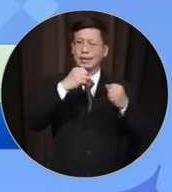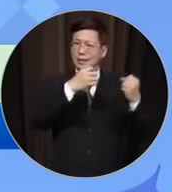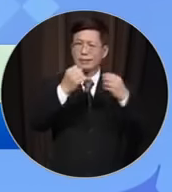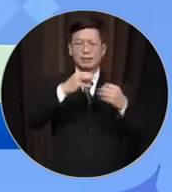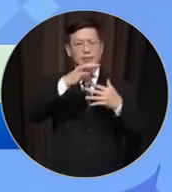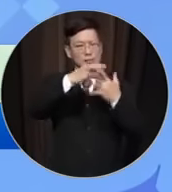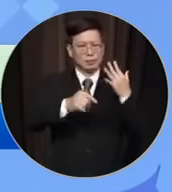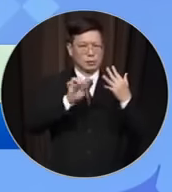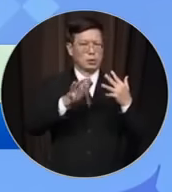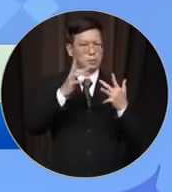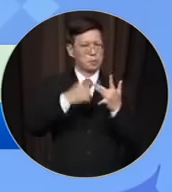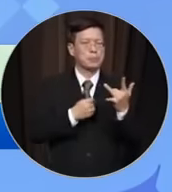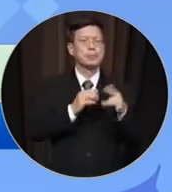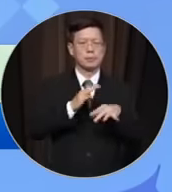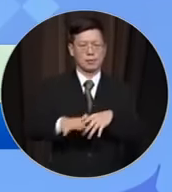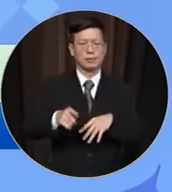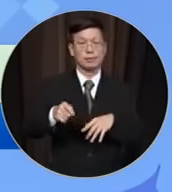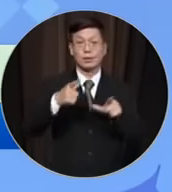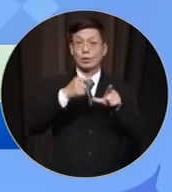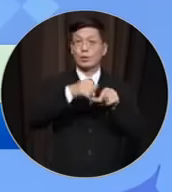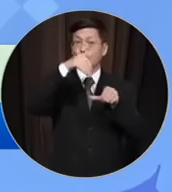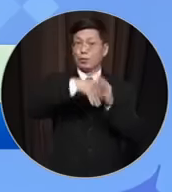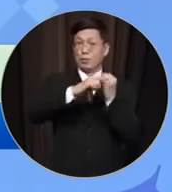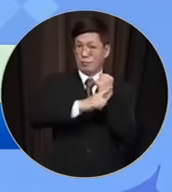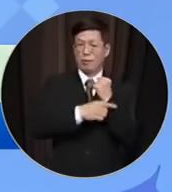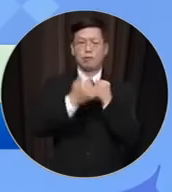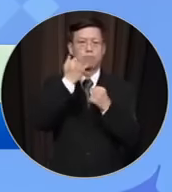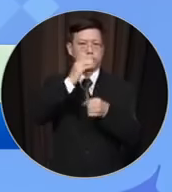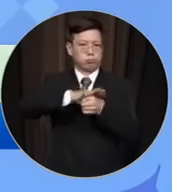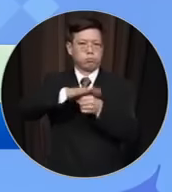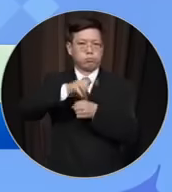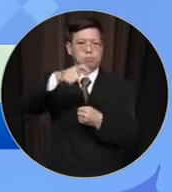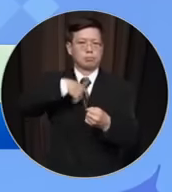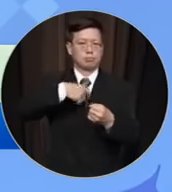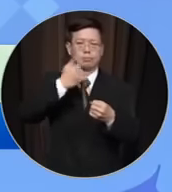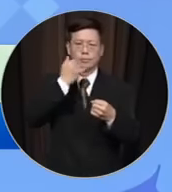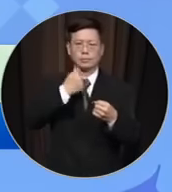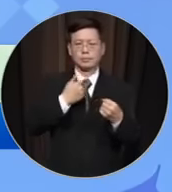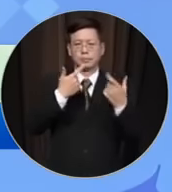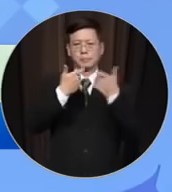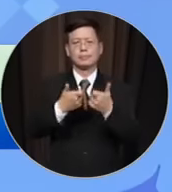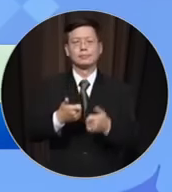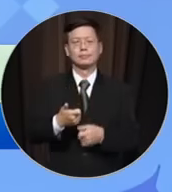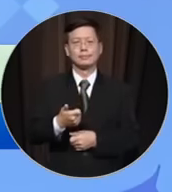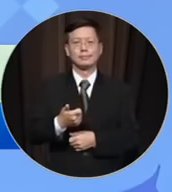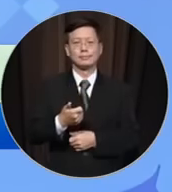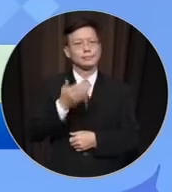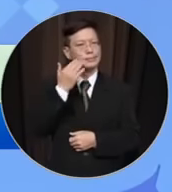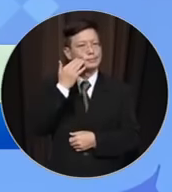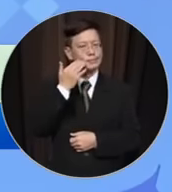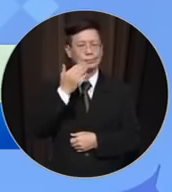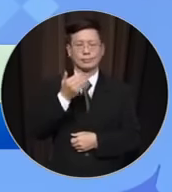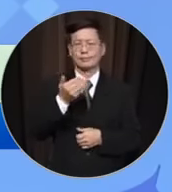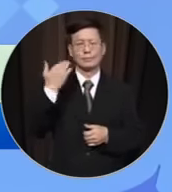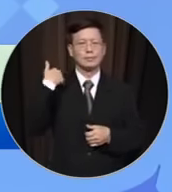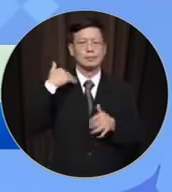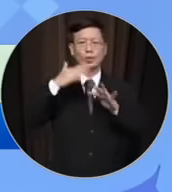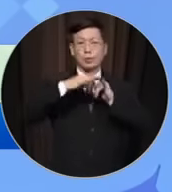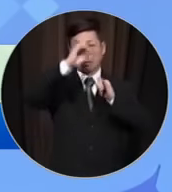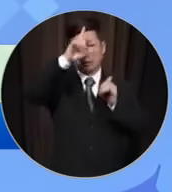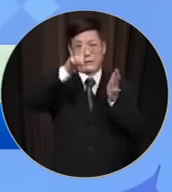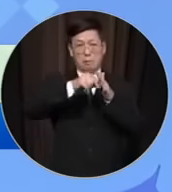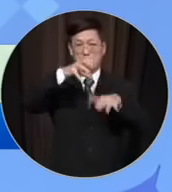其不足，因此公投法就是弥补代议制度不足的一种救济。然而在国民党长